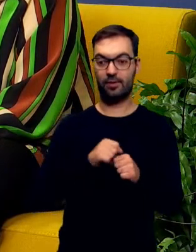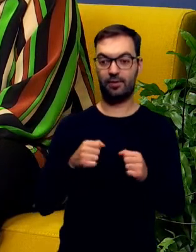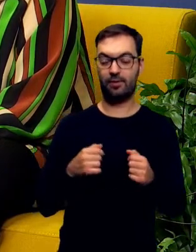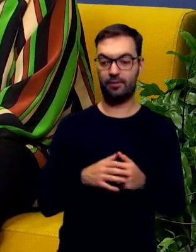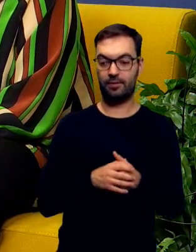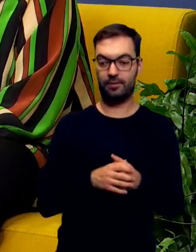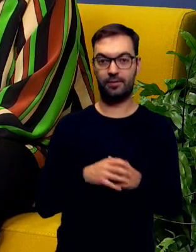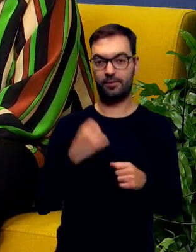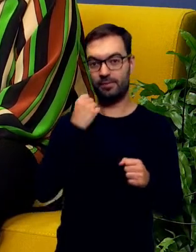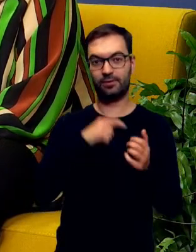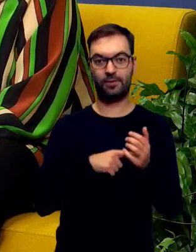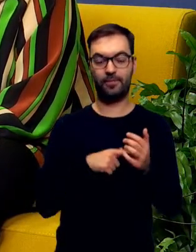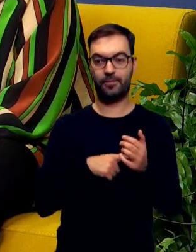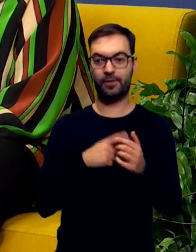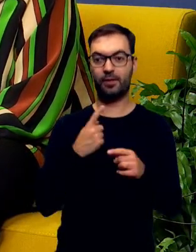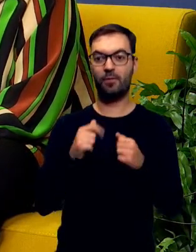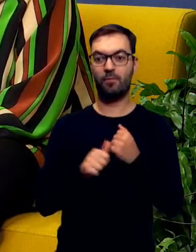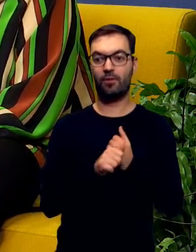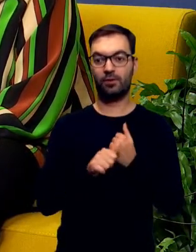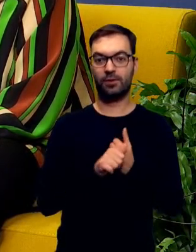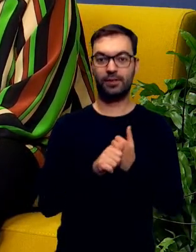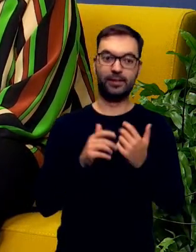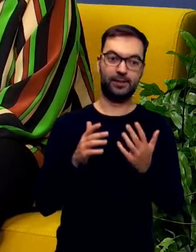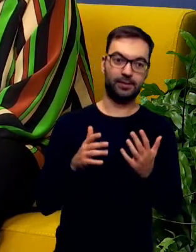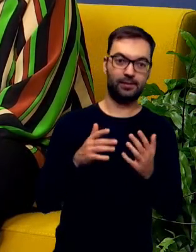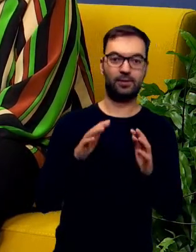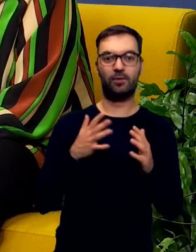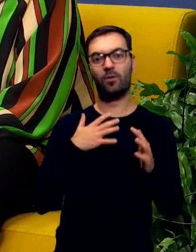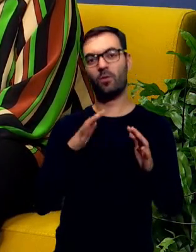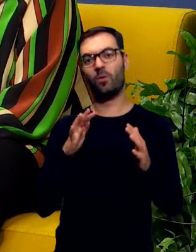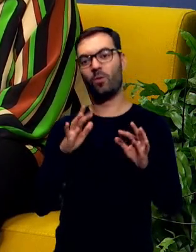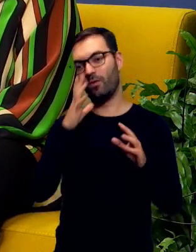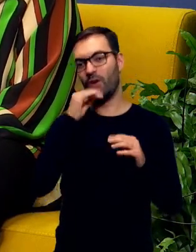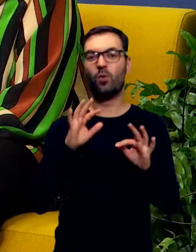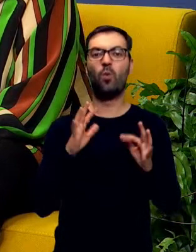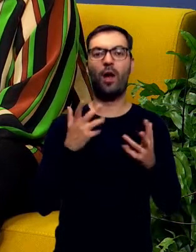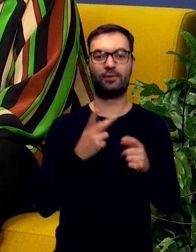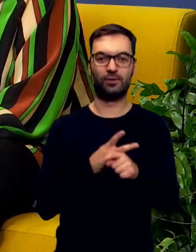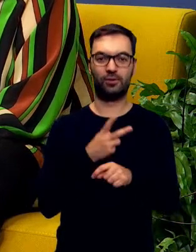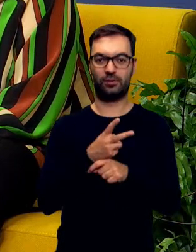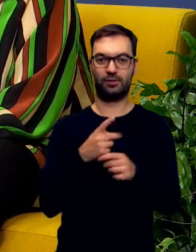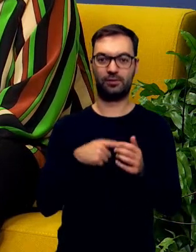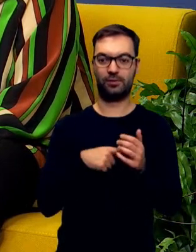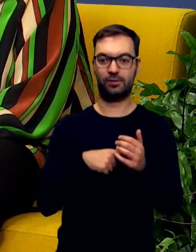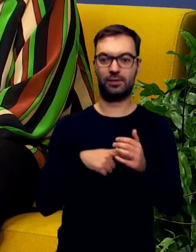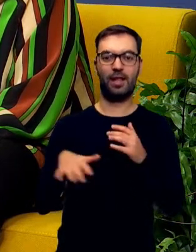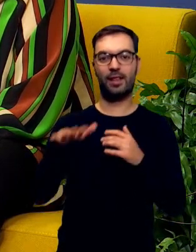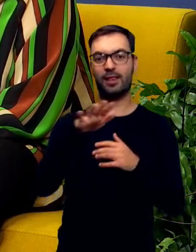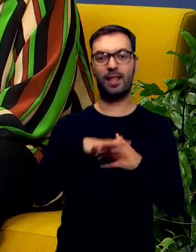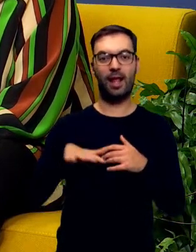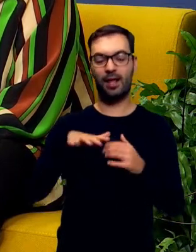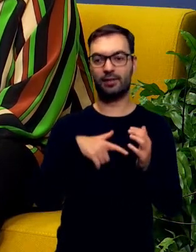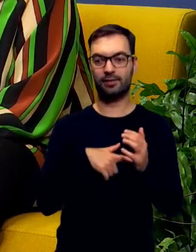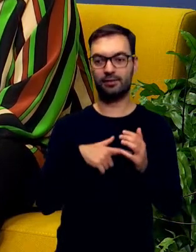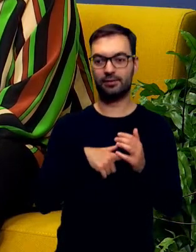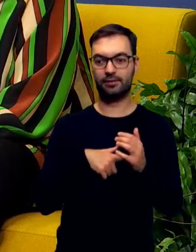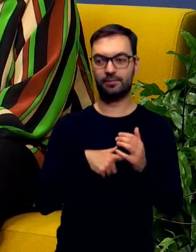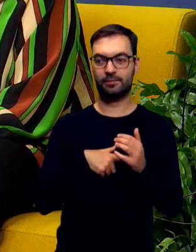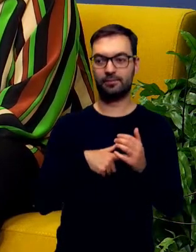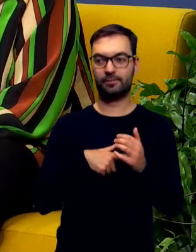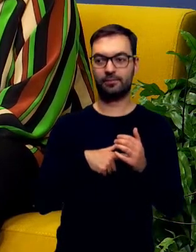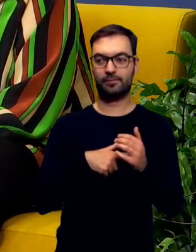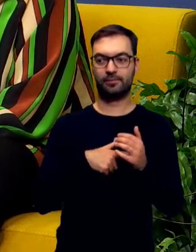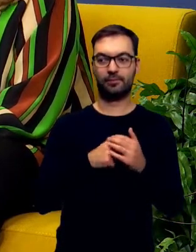też czynnik, wydaje mi się, który powoduje względna łatwość dostępu do terenu, który jest